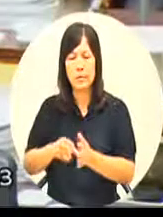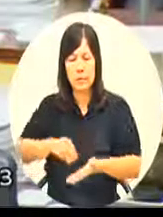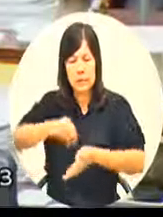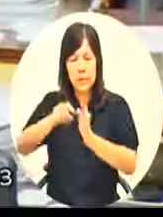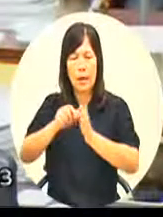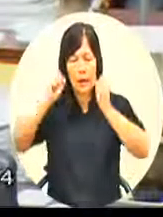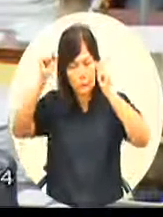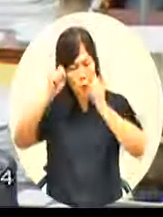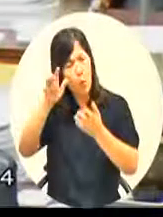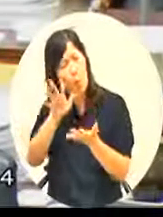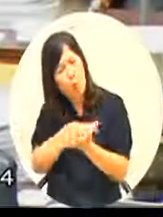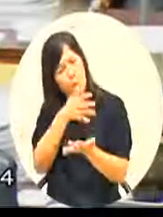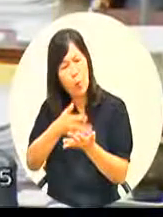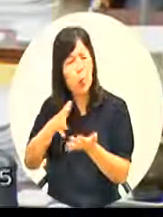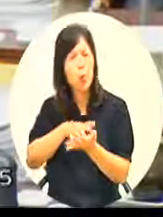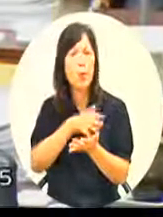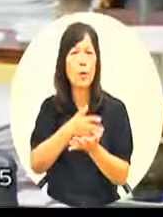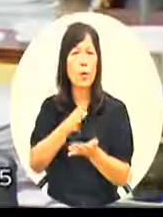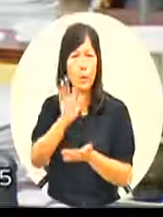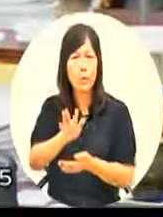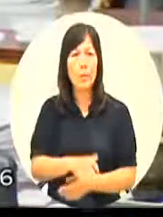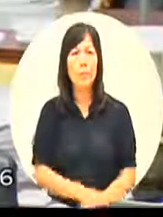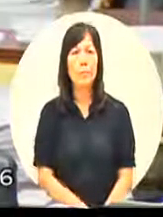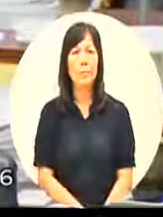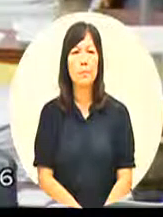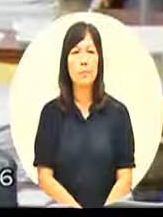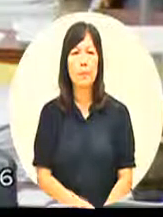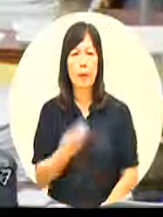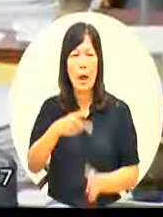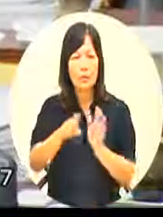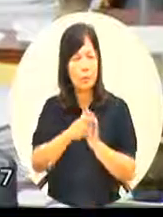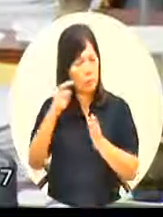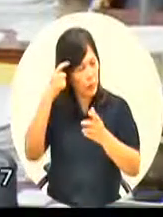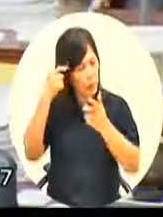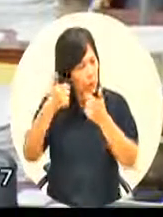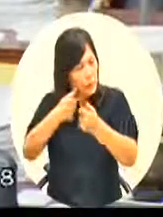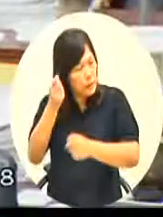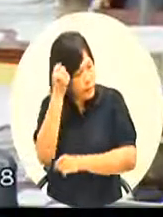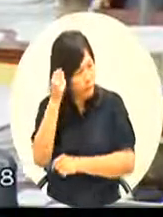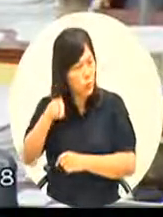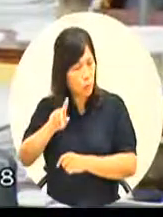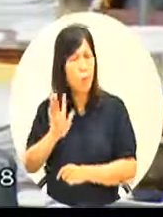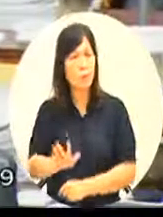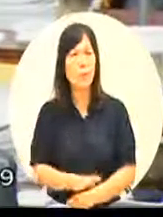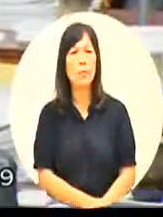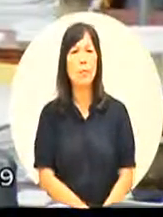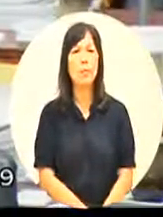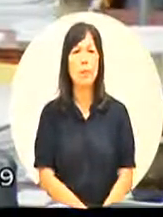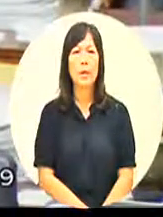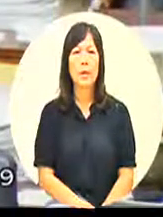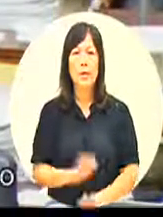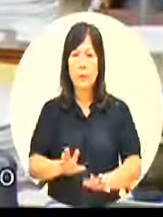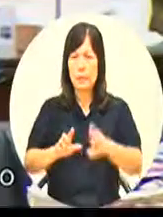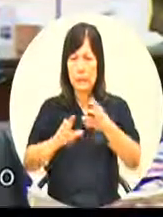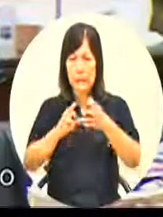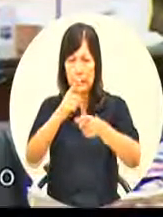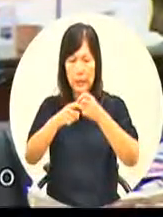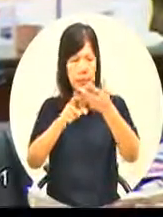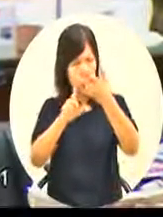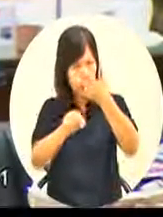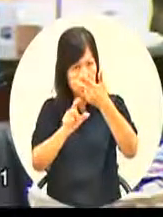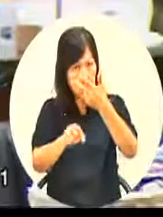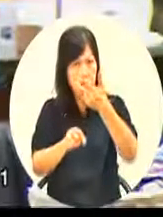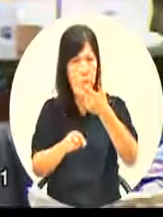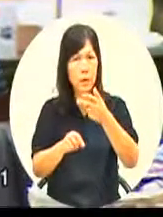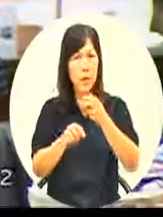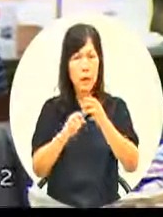动休憩的部分，以及是一个宜居的部分。那在今年七月，我们